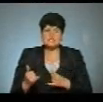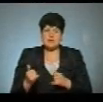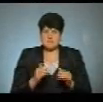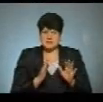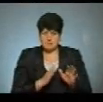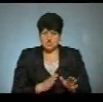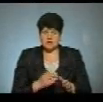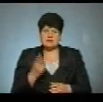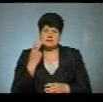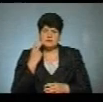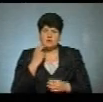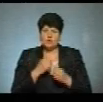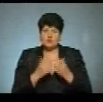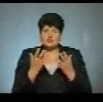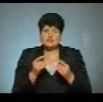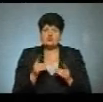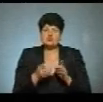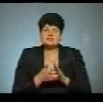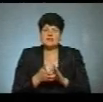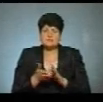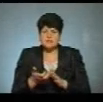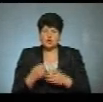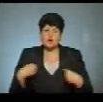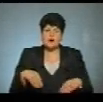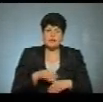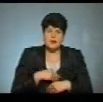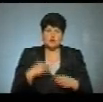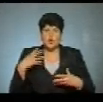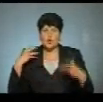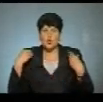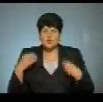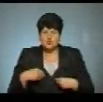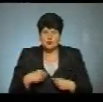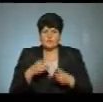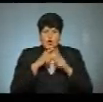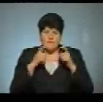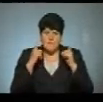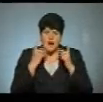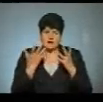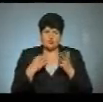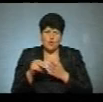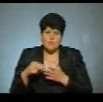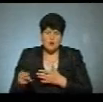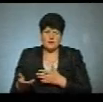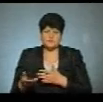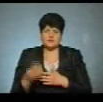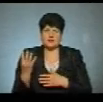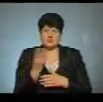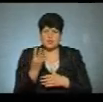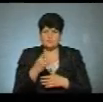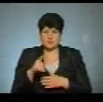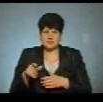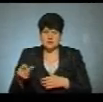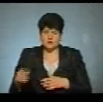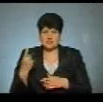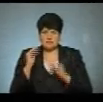але завжди кожен день чогось не вистачає. То халатів, то костюмів, то масок. Докуповуємо. 4 пацієнтів,